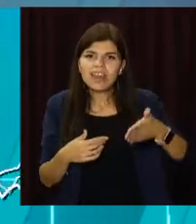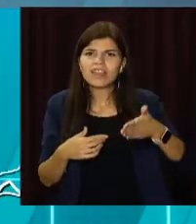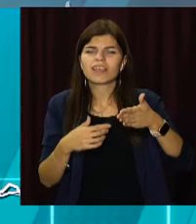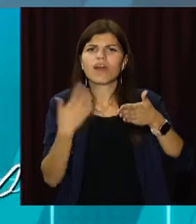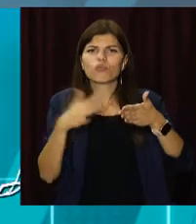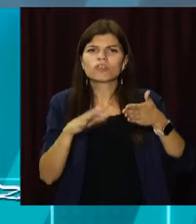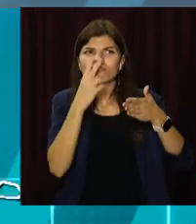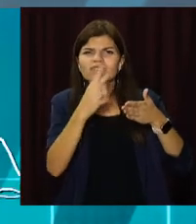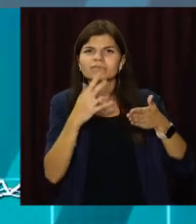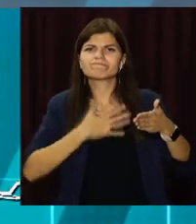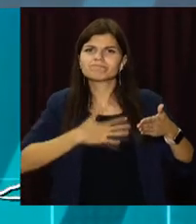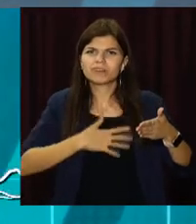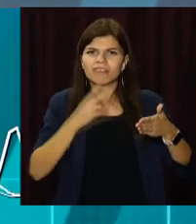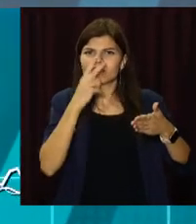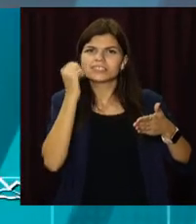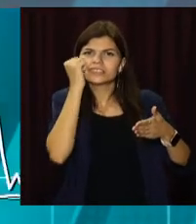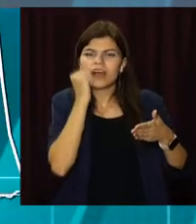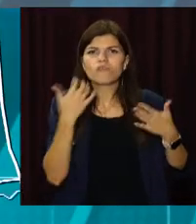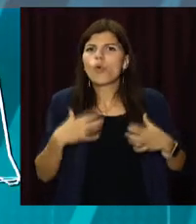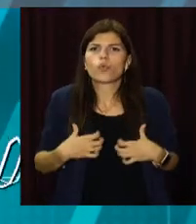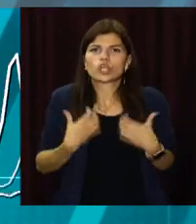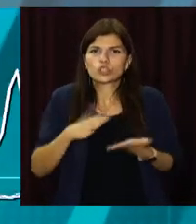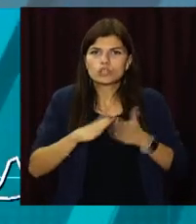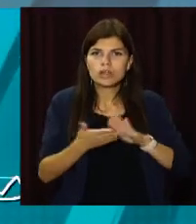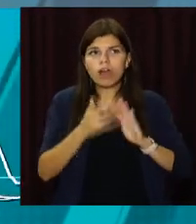какой-то там обновлении.